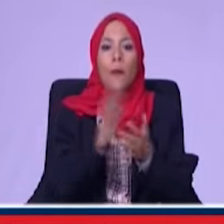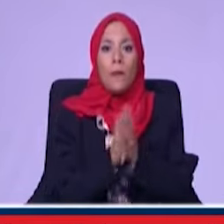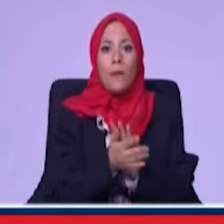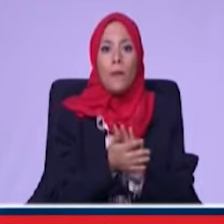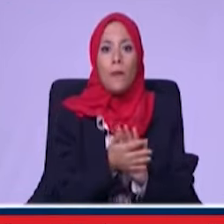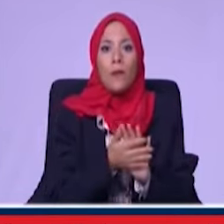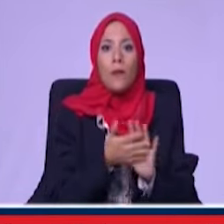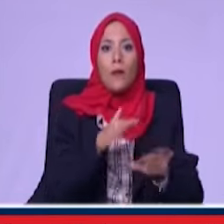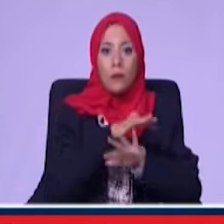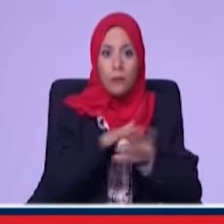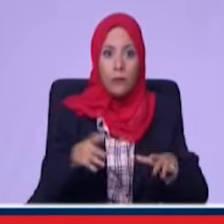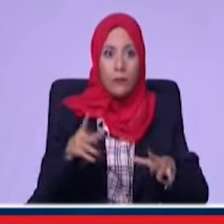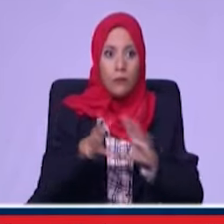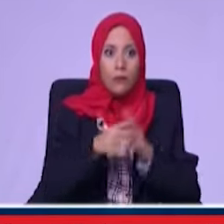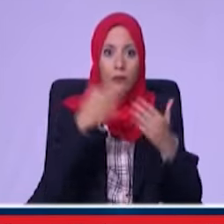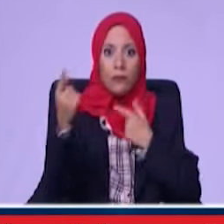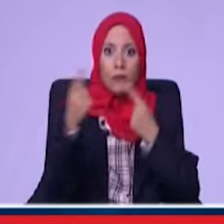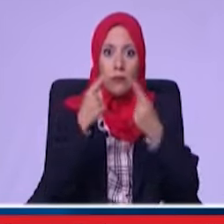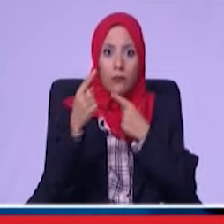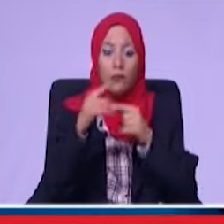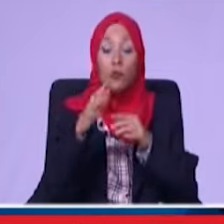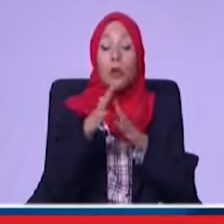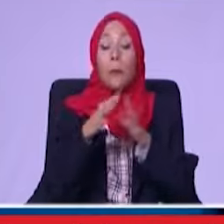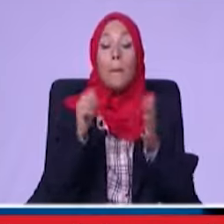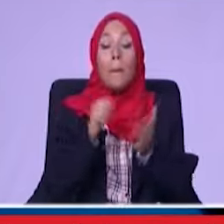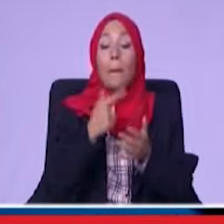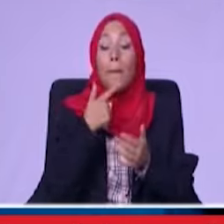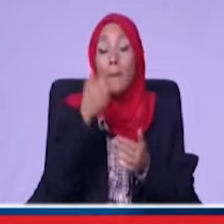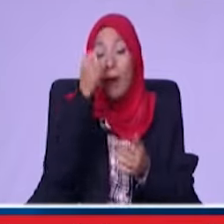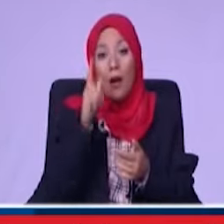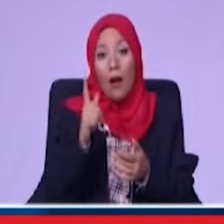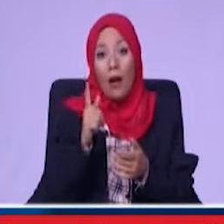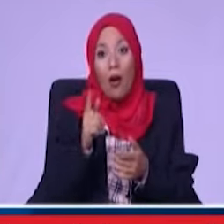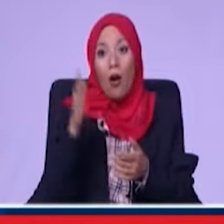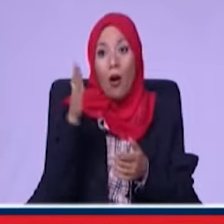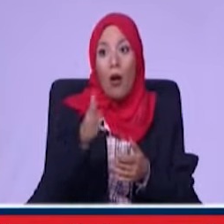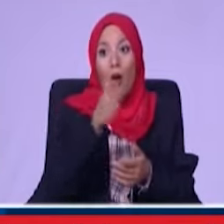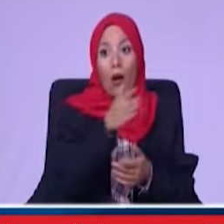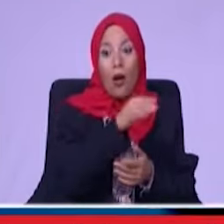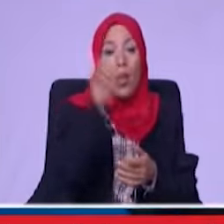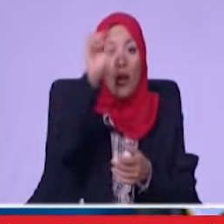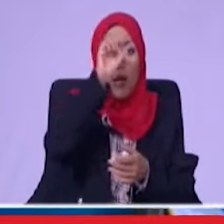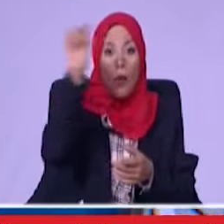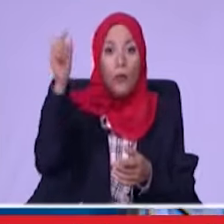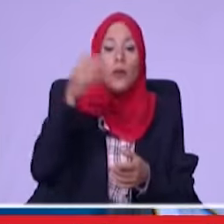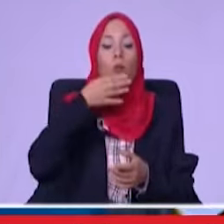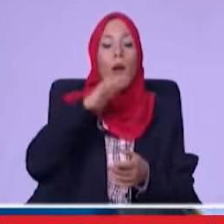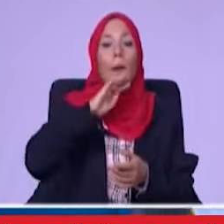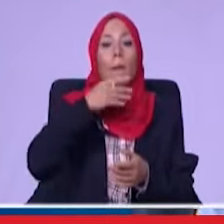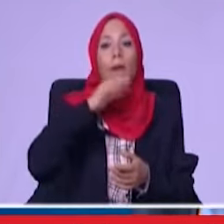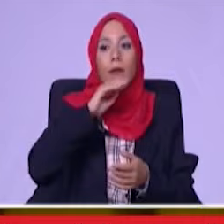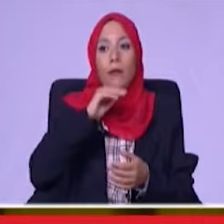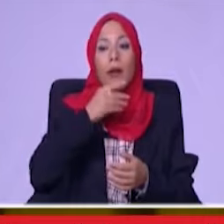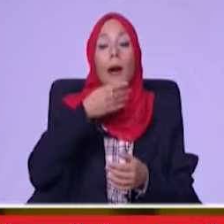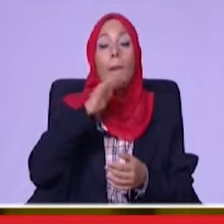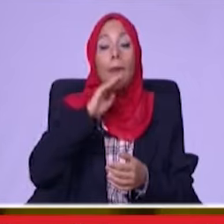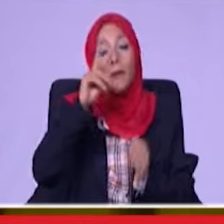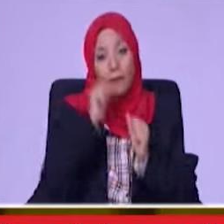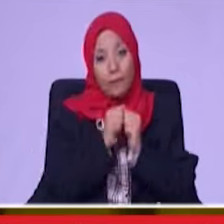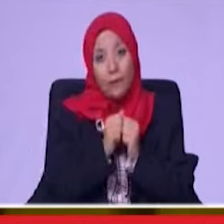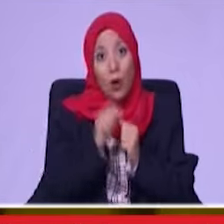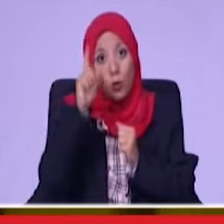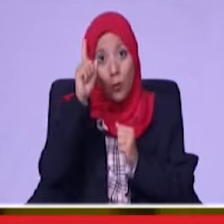يقابلوه، ممكن يكون عندهم 100 قصر، أول قصر يقابلوه عنوانه قصر الحمد. قصر يا دكتور الحمد. الله يبارك